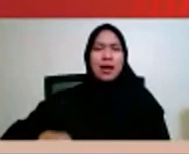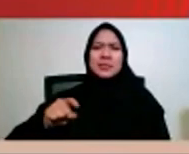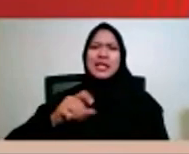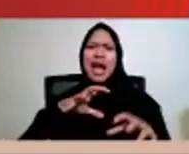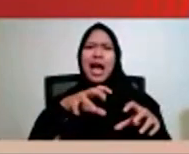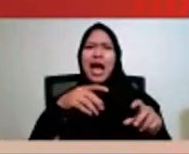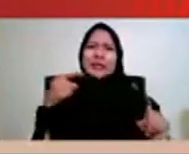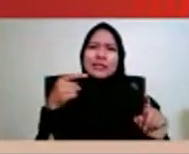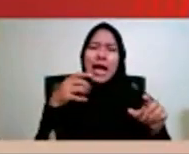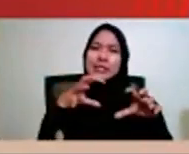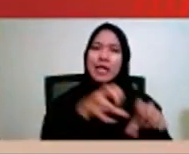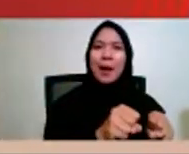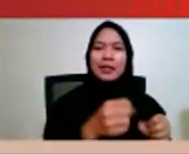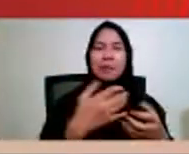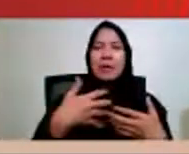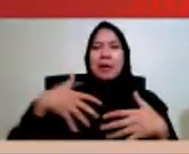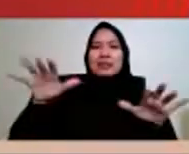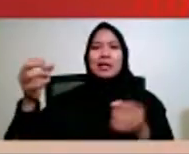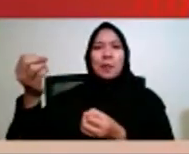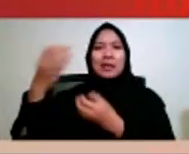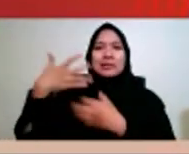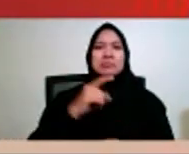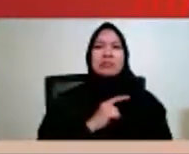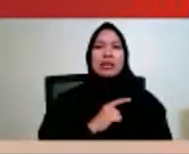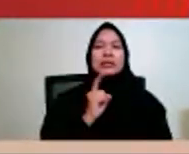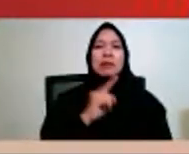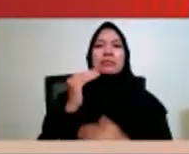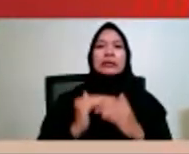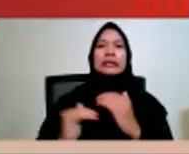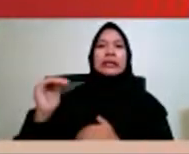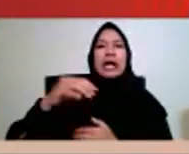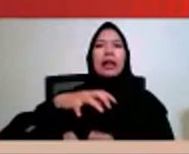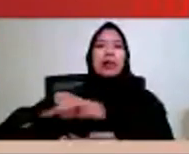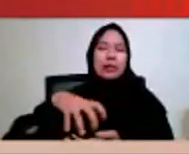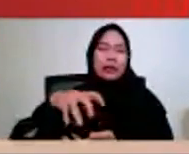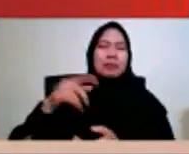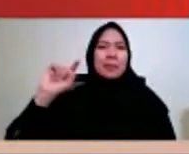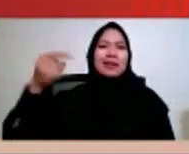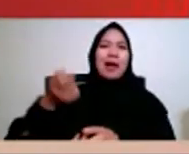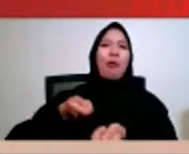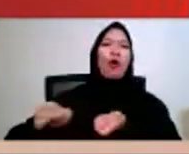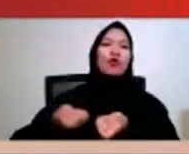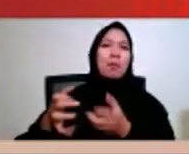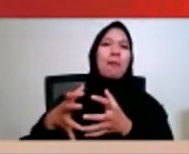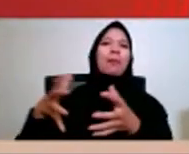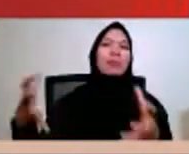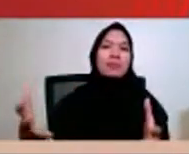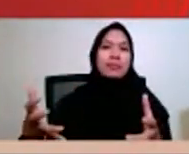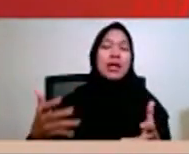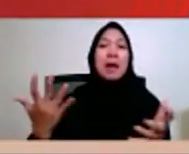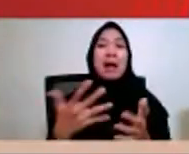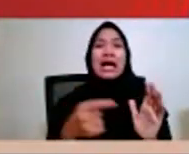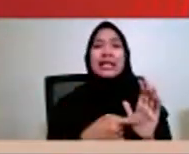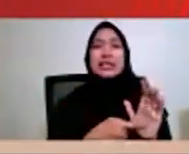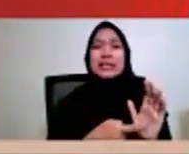terhadap kebebasan dan Informasi pribadi karena terlalu tingginya campur tangan pemerintah dalam mengontrolnya Apakah digital rupiah